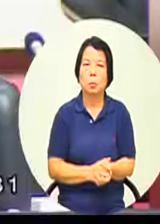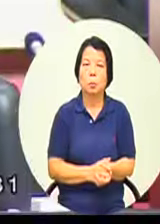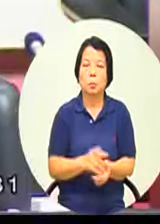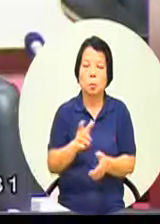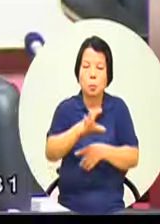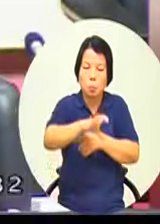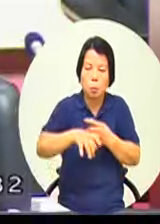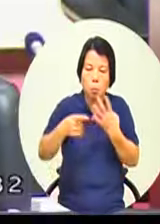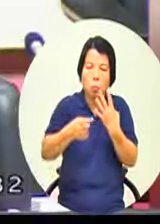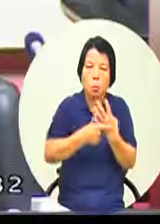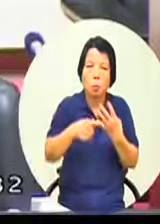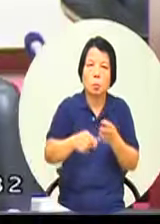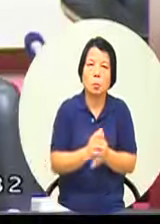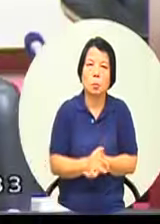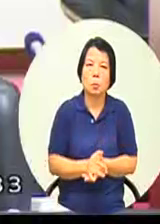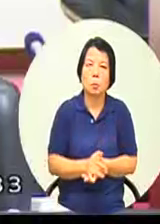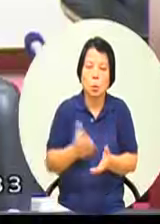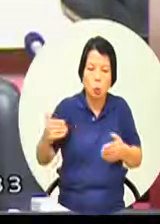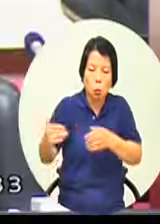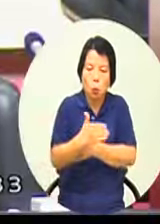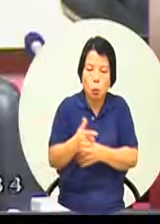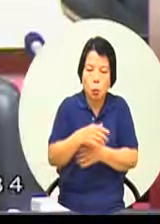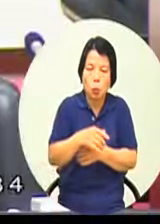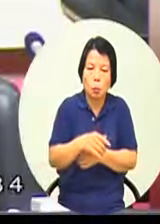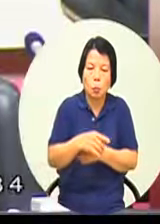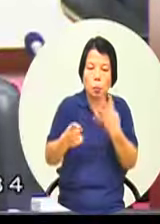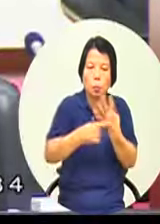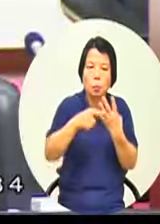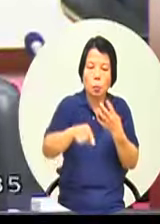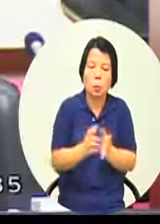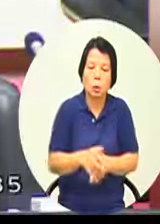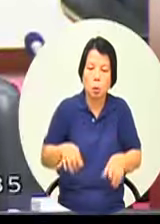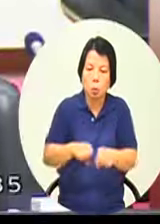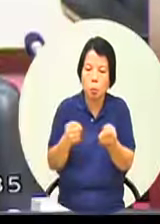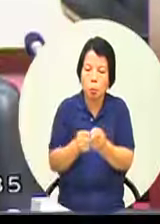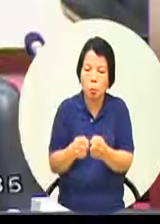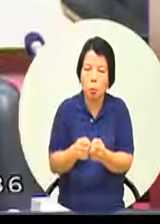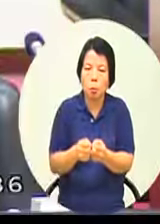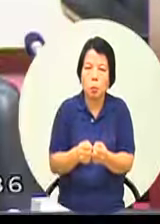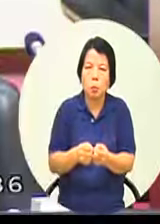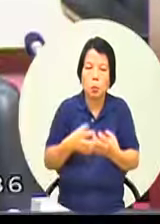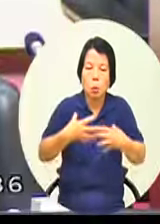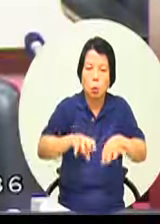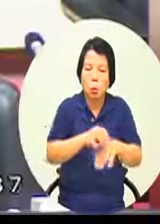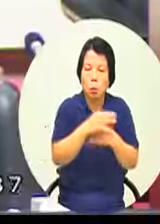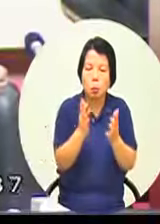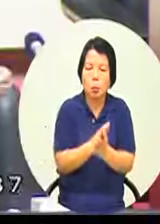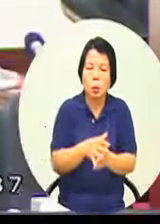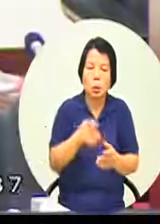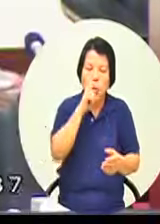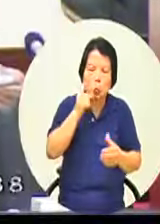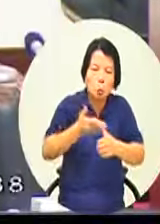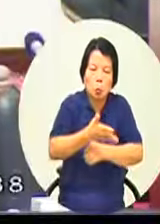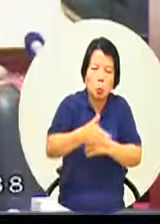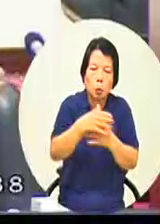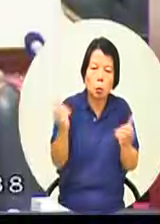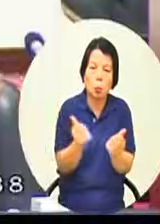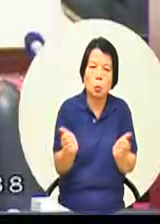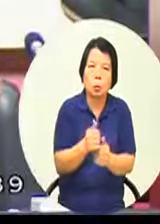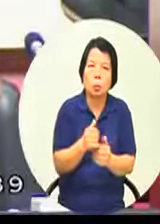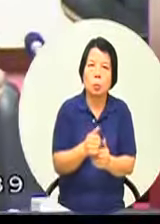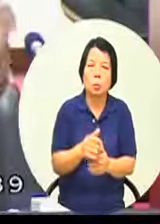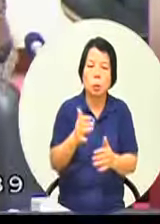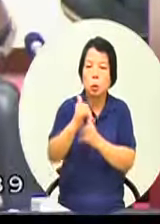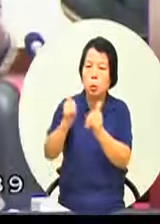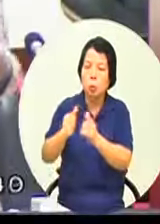农业的渔业的一个灾损失，还有污染的问题呀、啊，我想这些都是市民